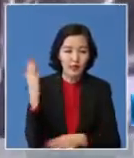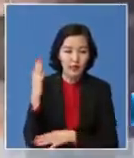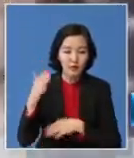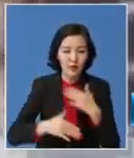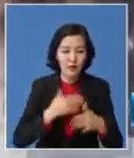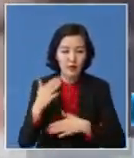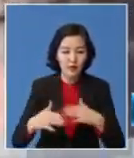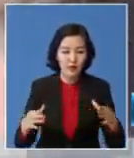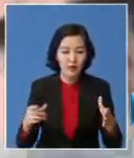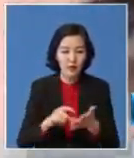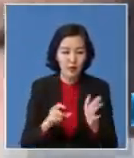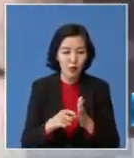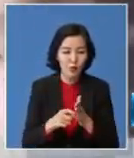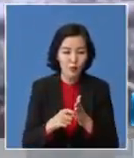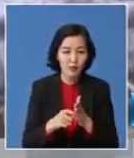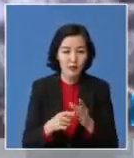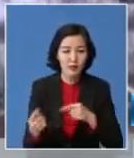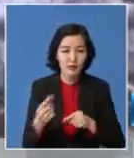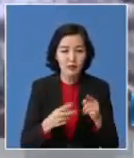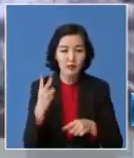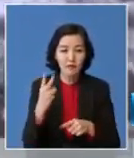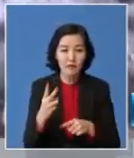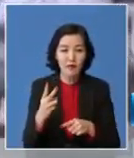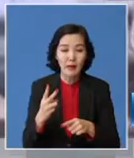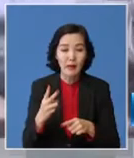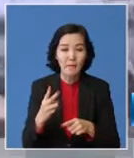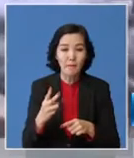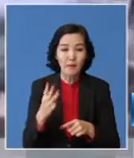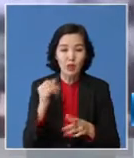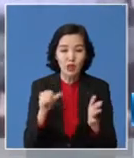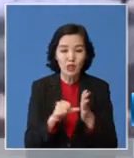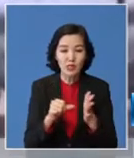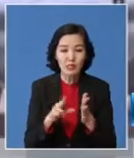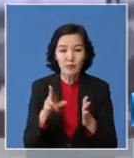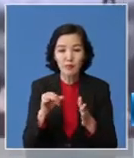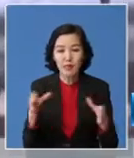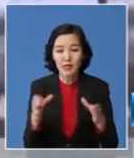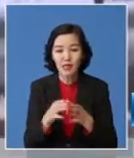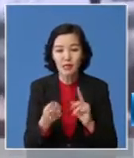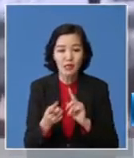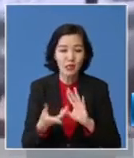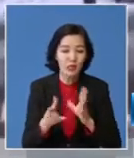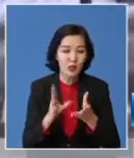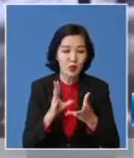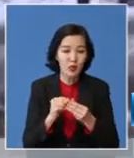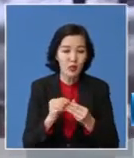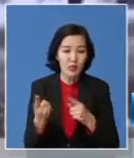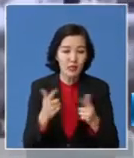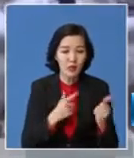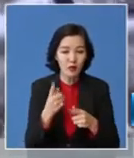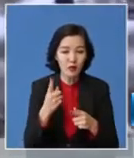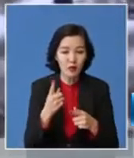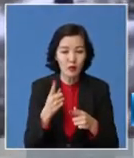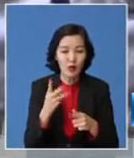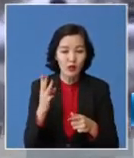комплекс. По словам бизнесмена, эти две чудо-машины заменяют 6 бригад лесорубов. Результат заготовки только за одну смену